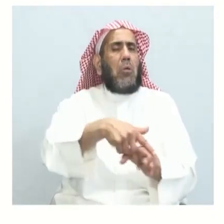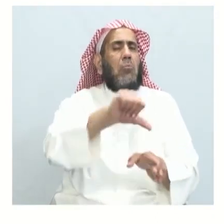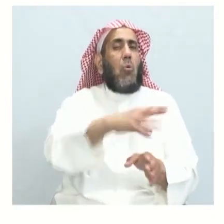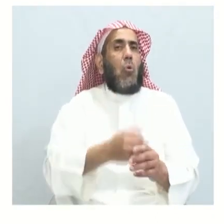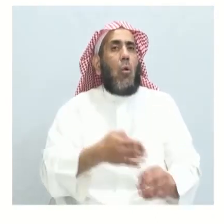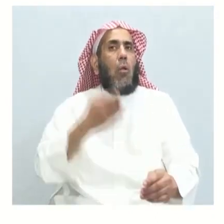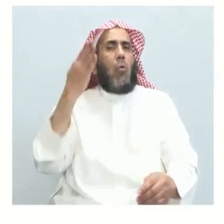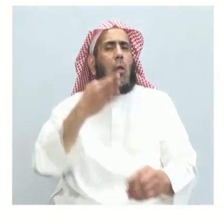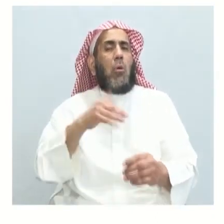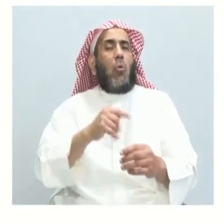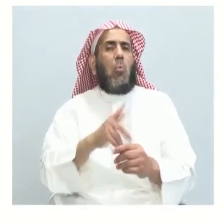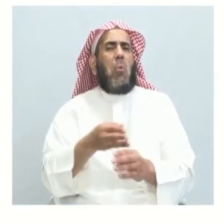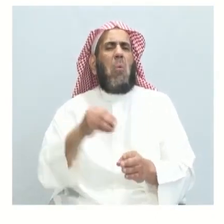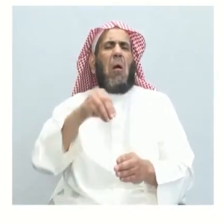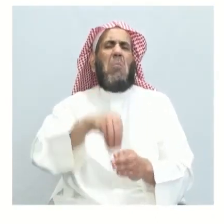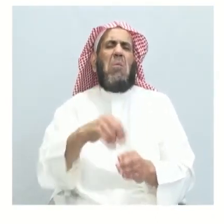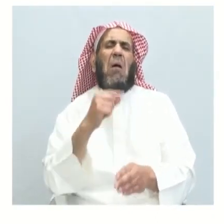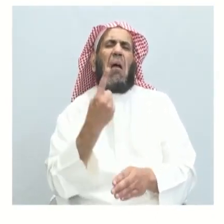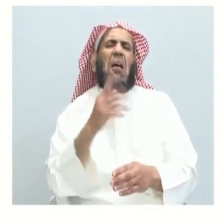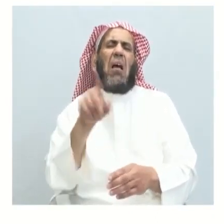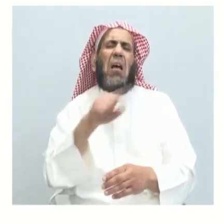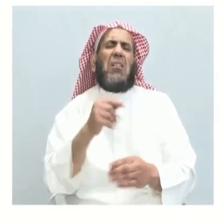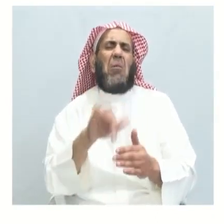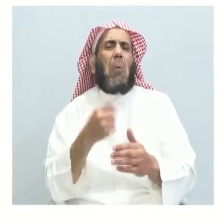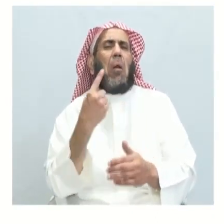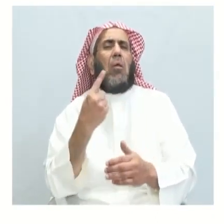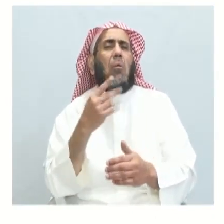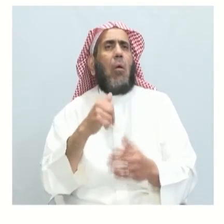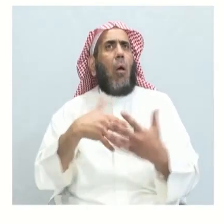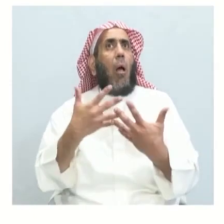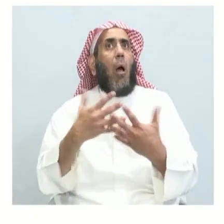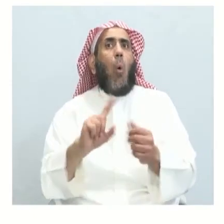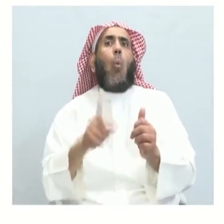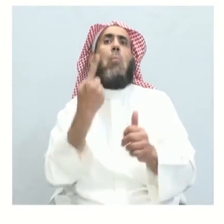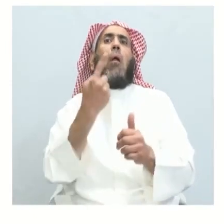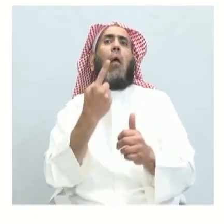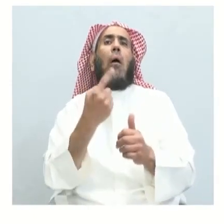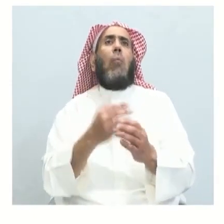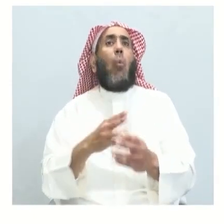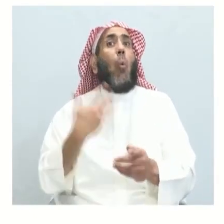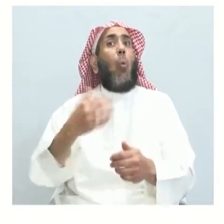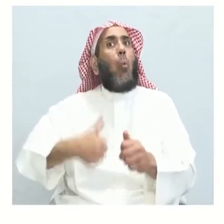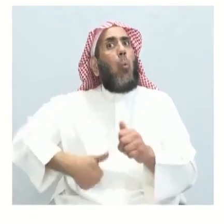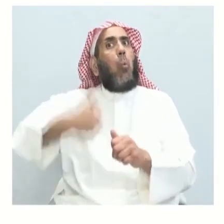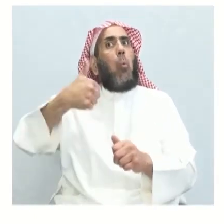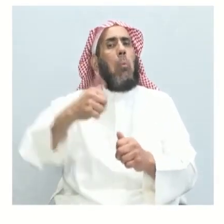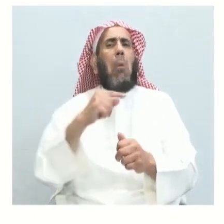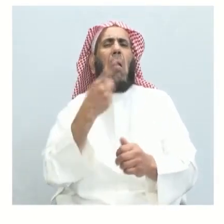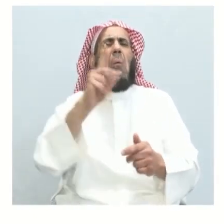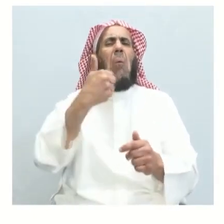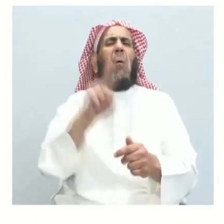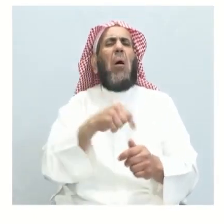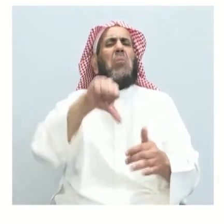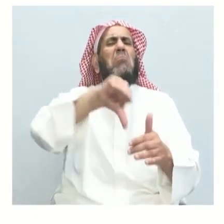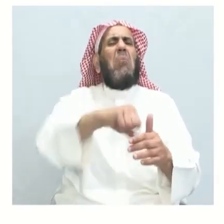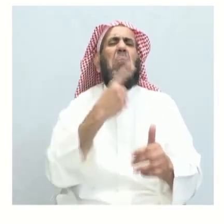صارم نبوه يقال لمن وقع منه خطا او تعثر ولم يتوقع حدوث ذلك يعني عرف بتميزه لكنه